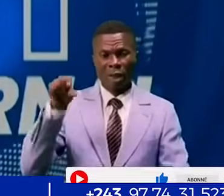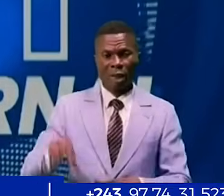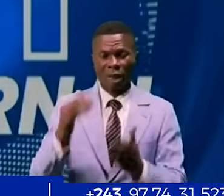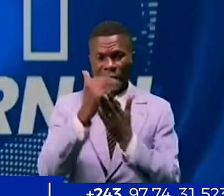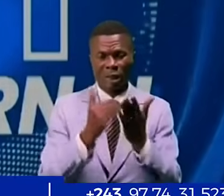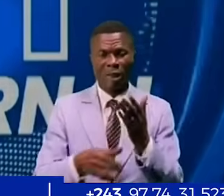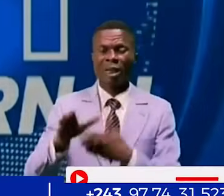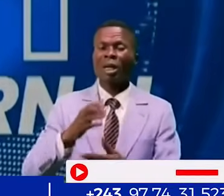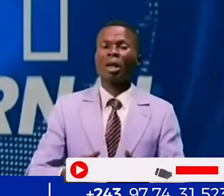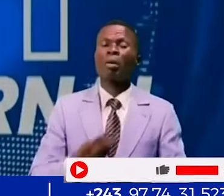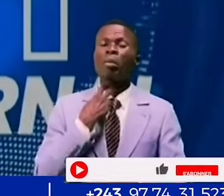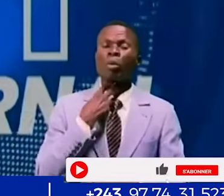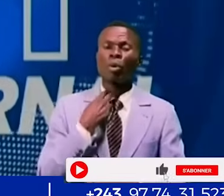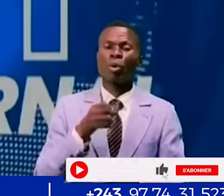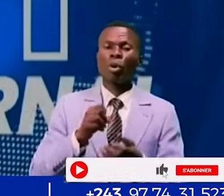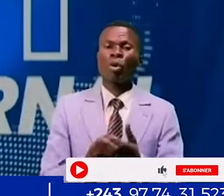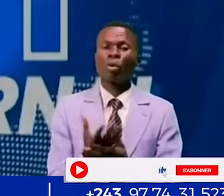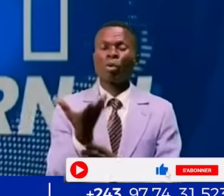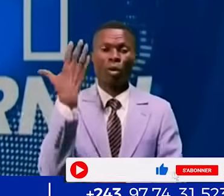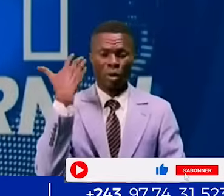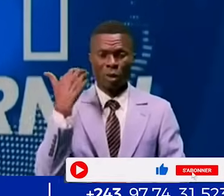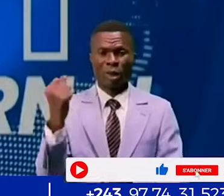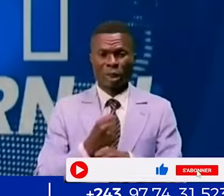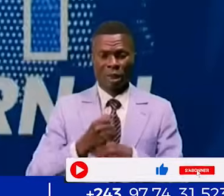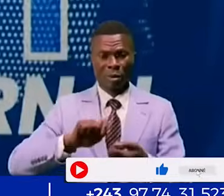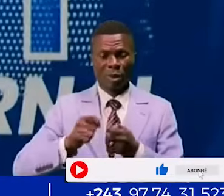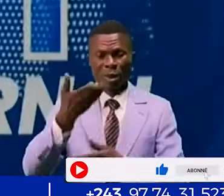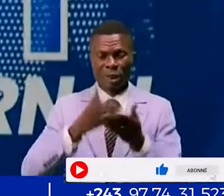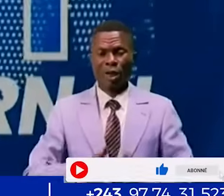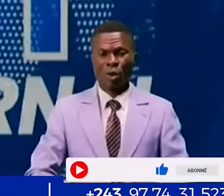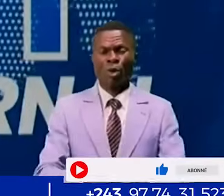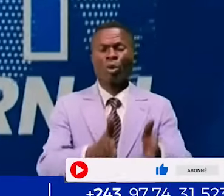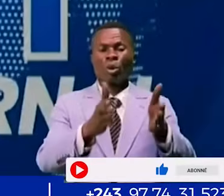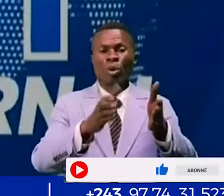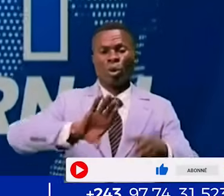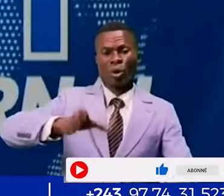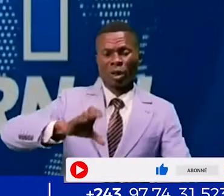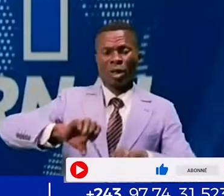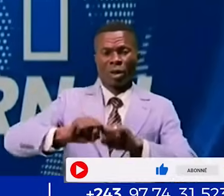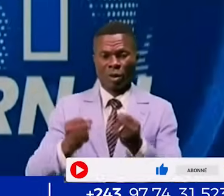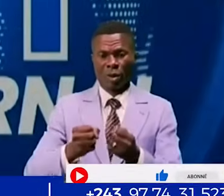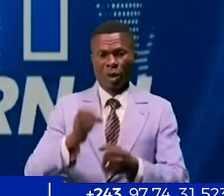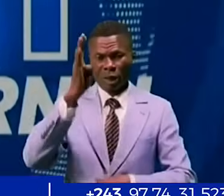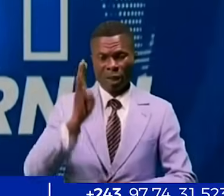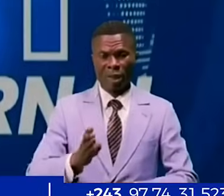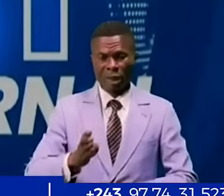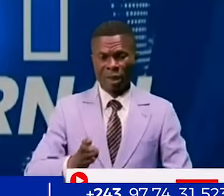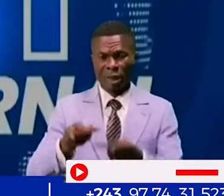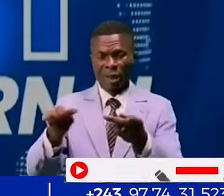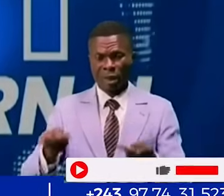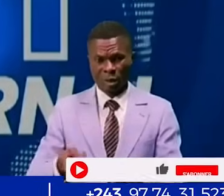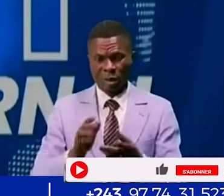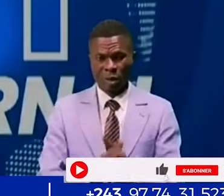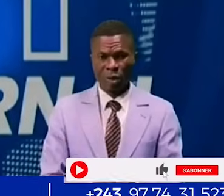la perturbation de la fourniture d'eau suite aux travaux de remplacement de la vanne DN400 à la station